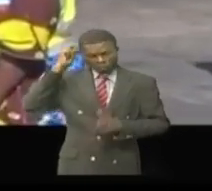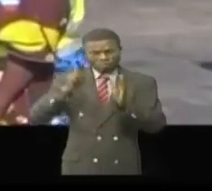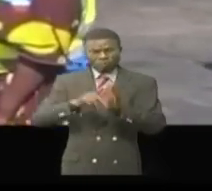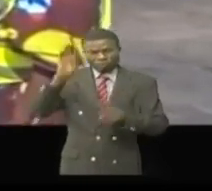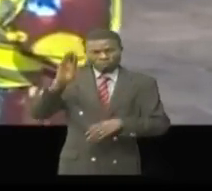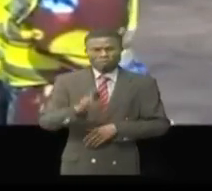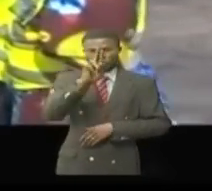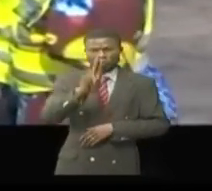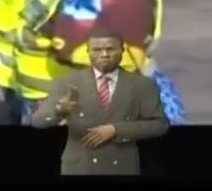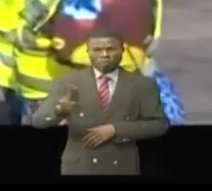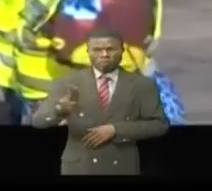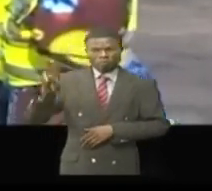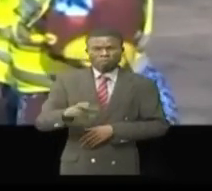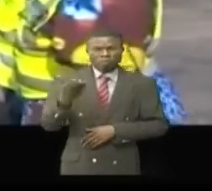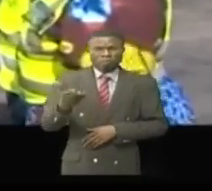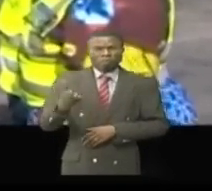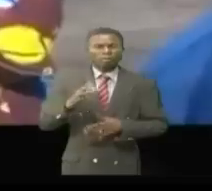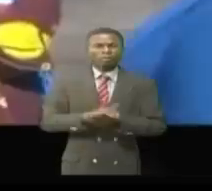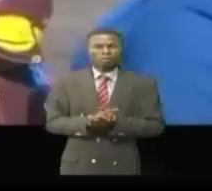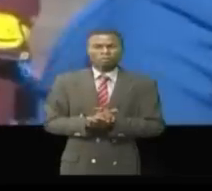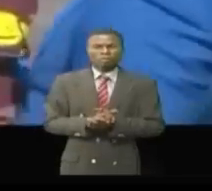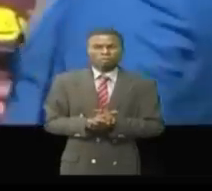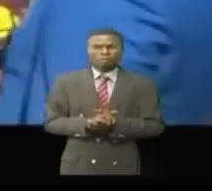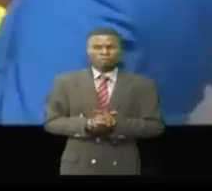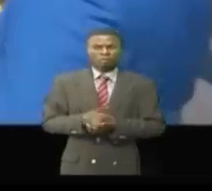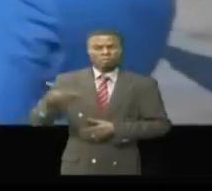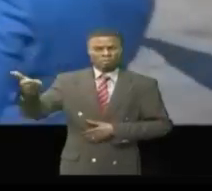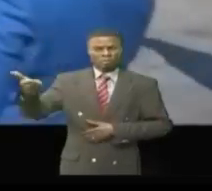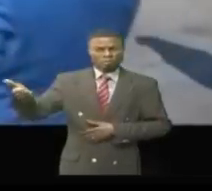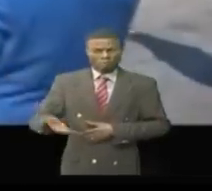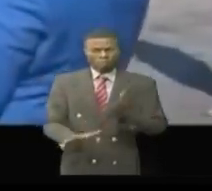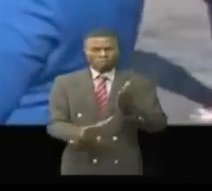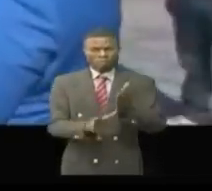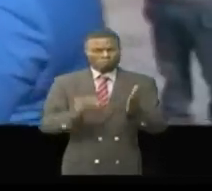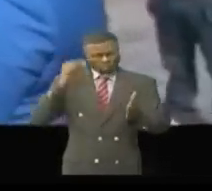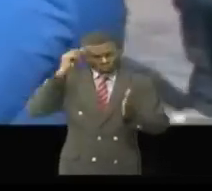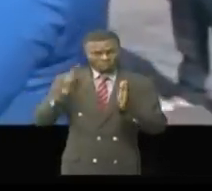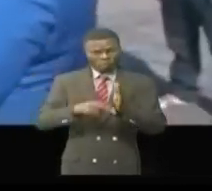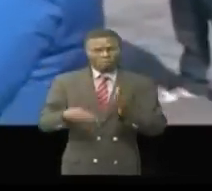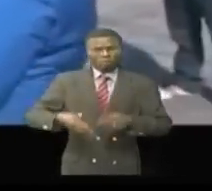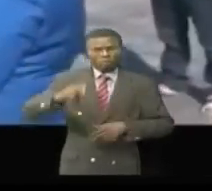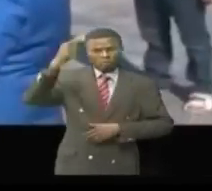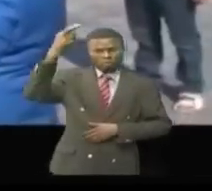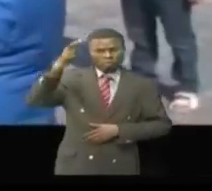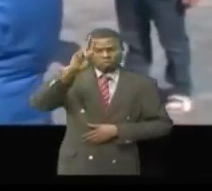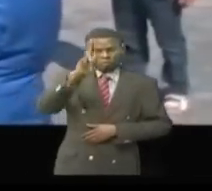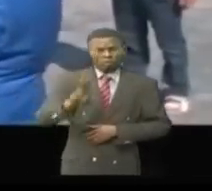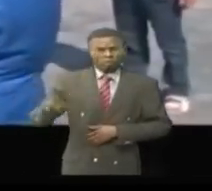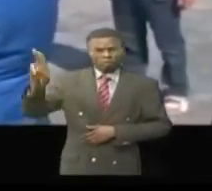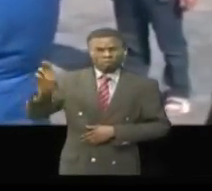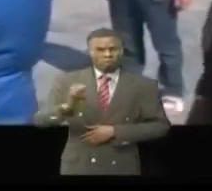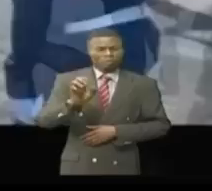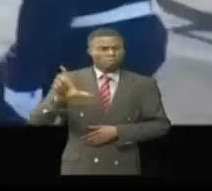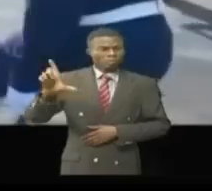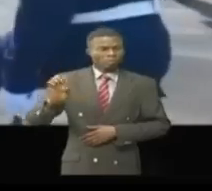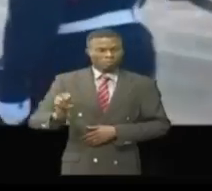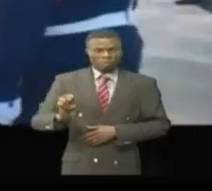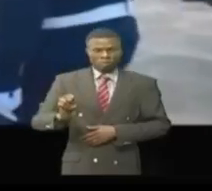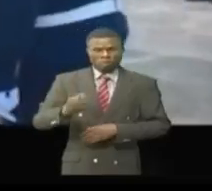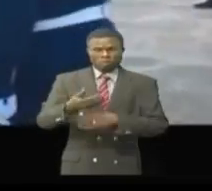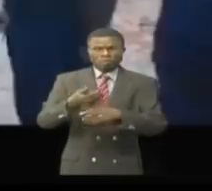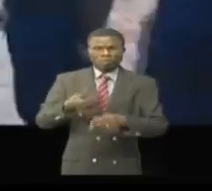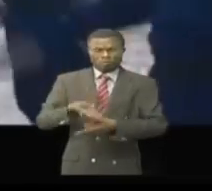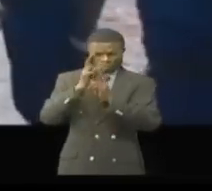Bas-Ouélé, Jean-Robert Bombitinzanza, est accueilli par le vice-gouverneur du Haut-Uélé, Christian Pitanga Mangandro, avant